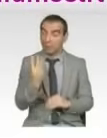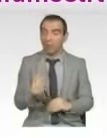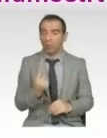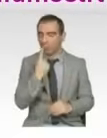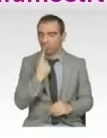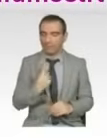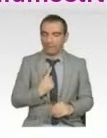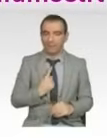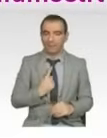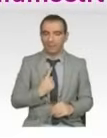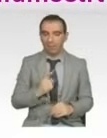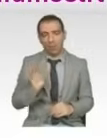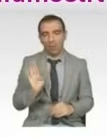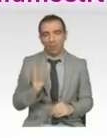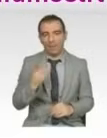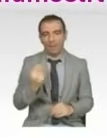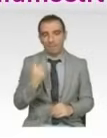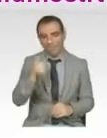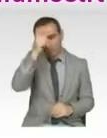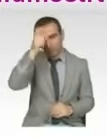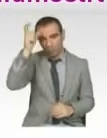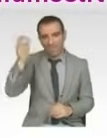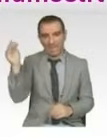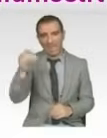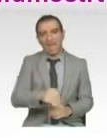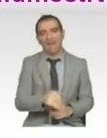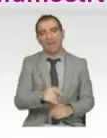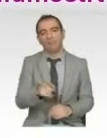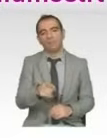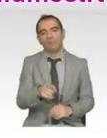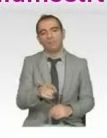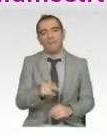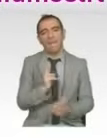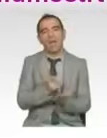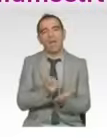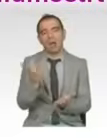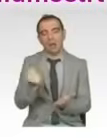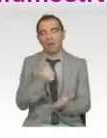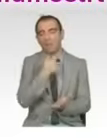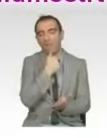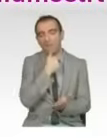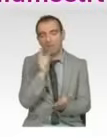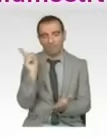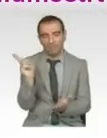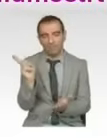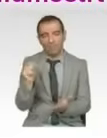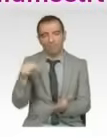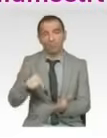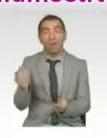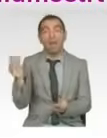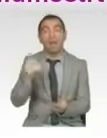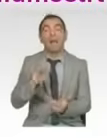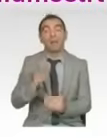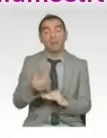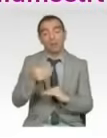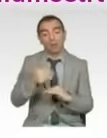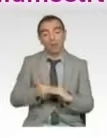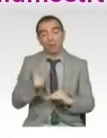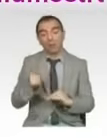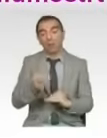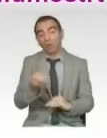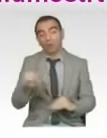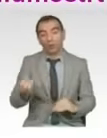dedi. O şekilde bir Türkiye'ye gelme kararı aldı babam. İşte buraya gelmeden önce çok hani